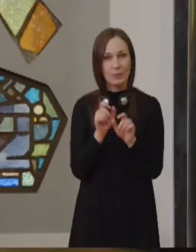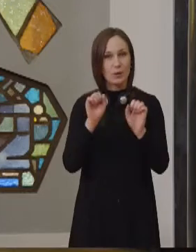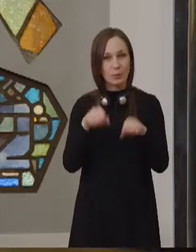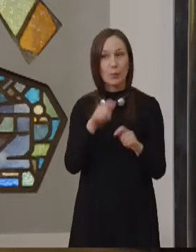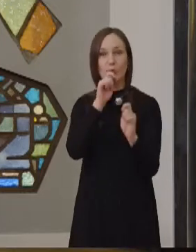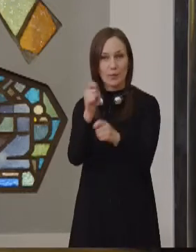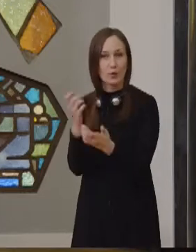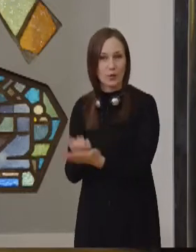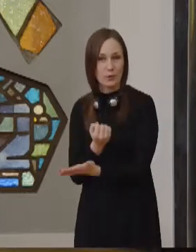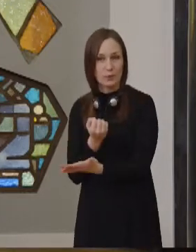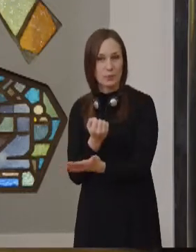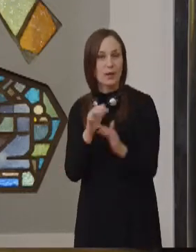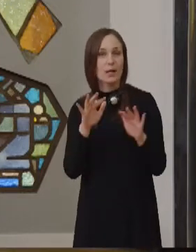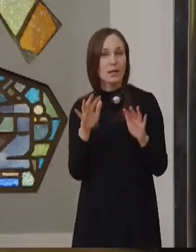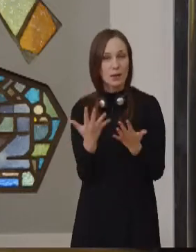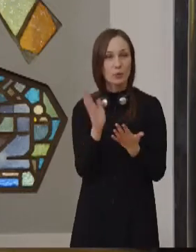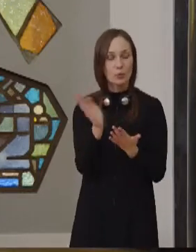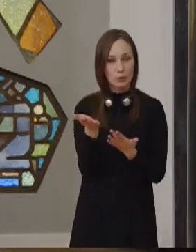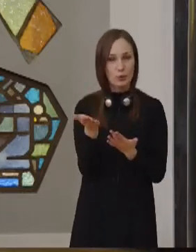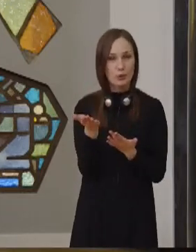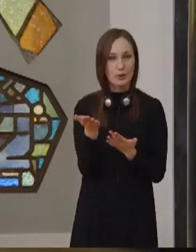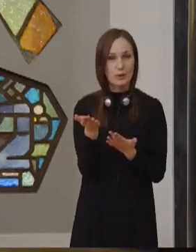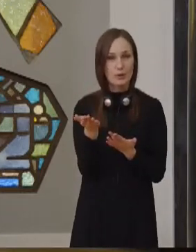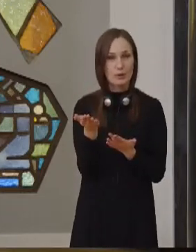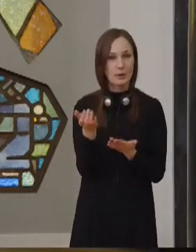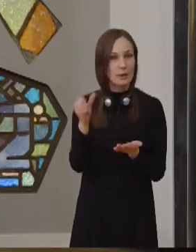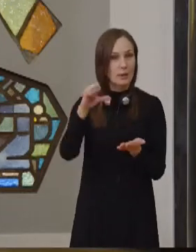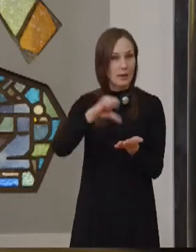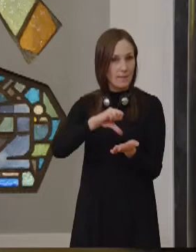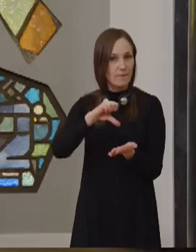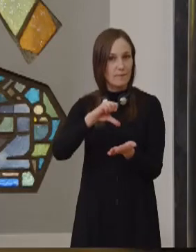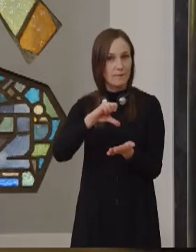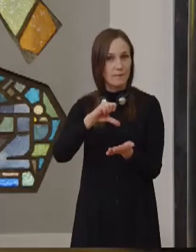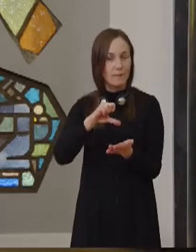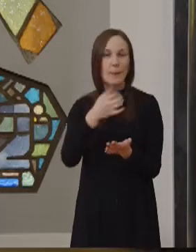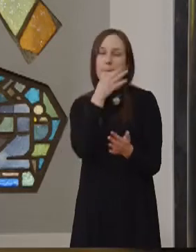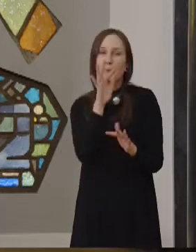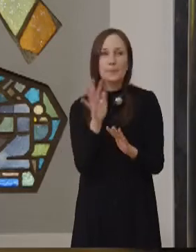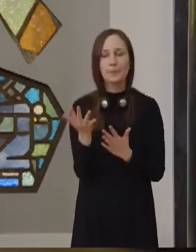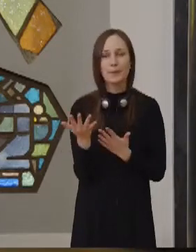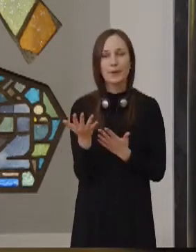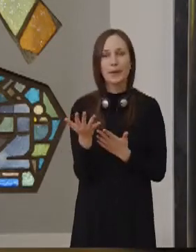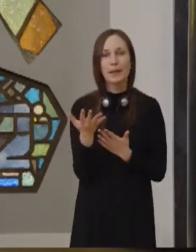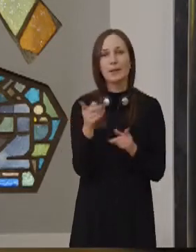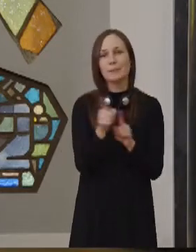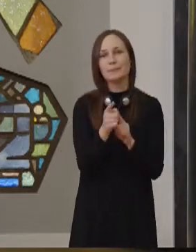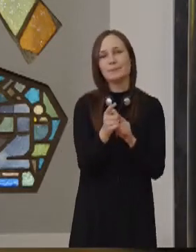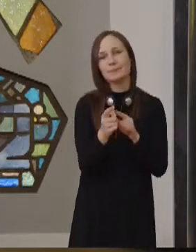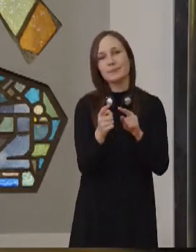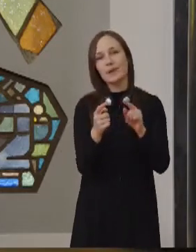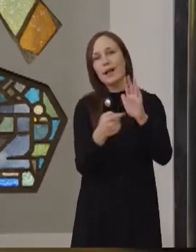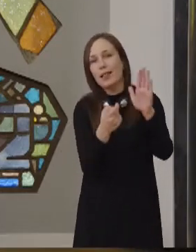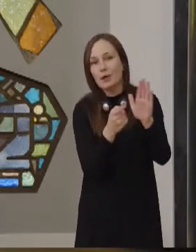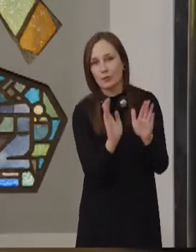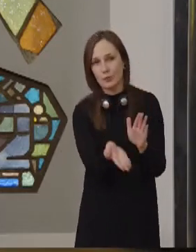gauti dovanų, jeigu sudalyvausite tokioje, na, kaip čia pasakyti, viktorinoje.